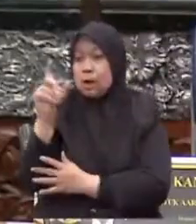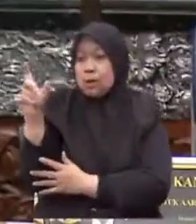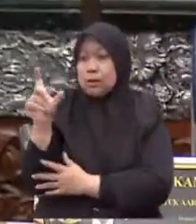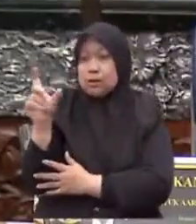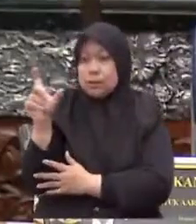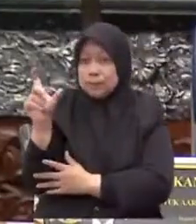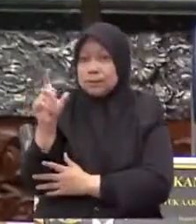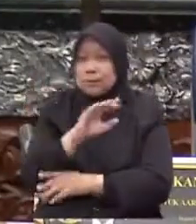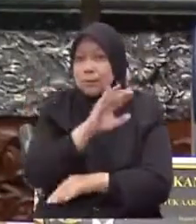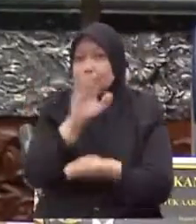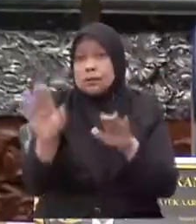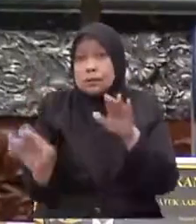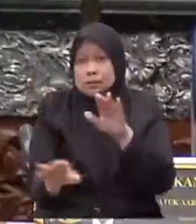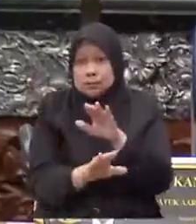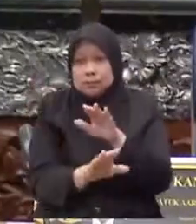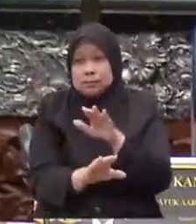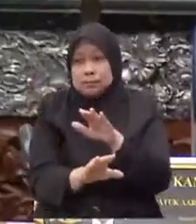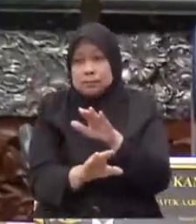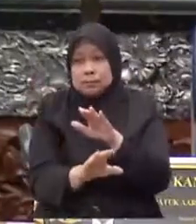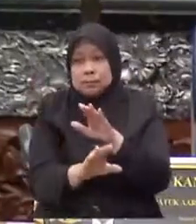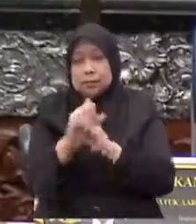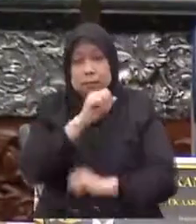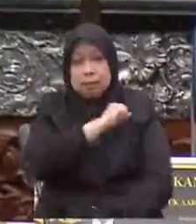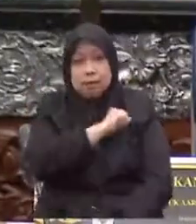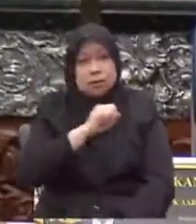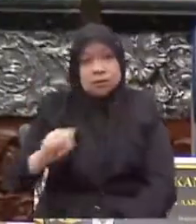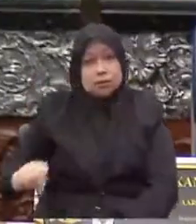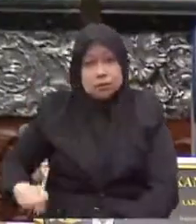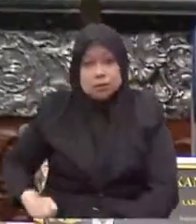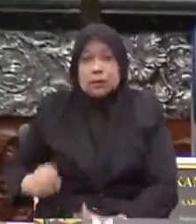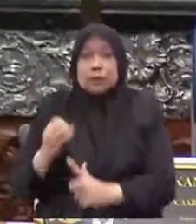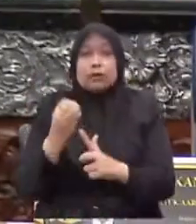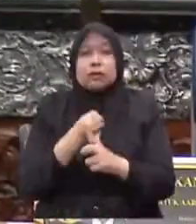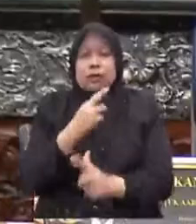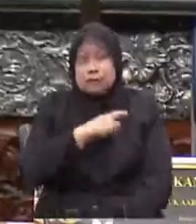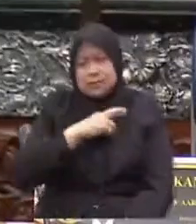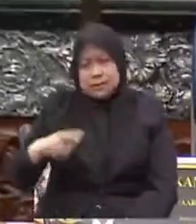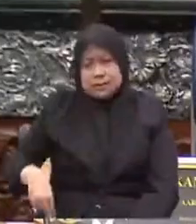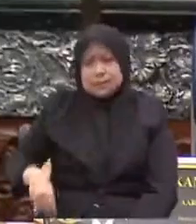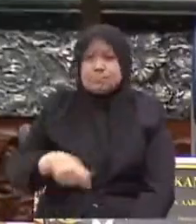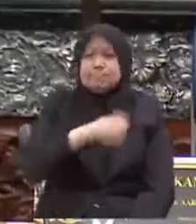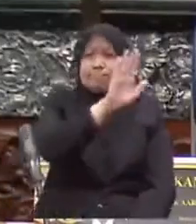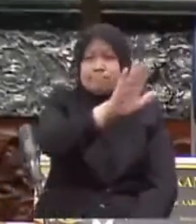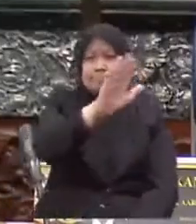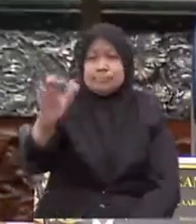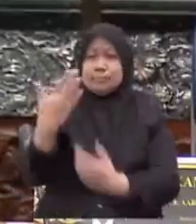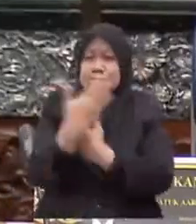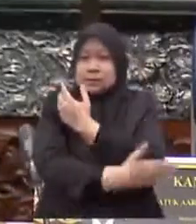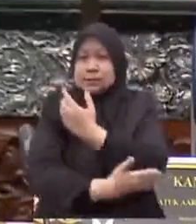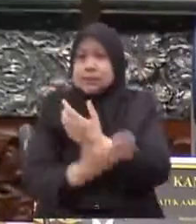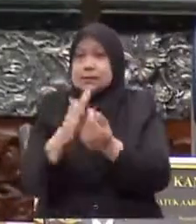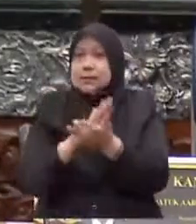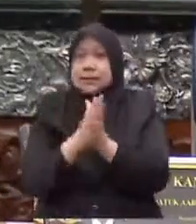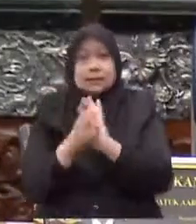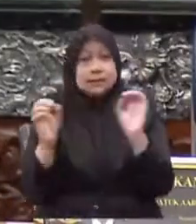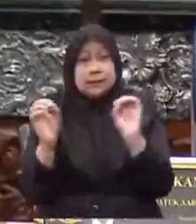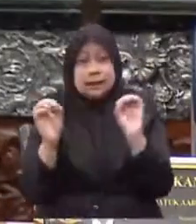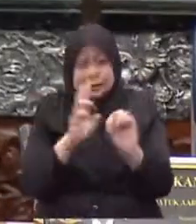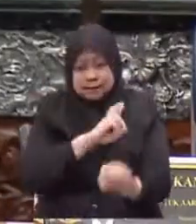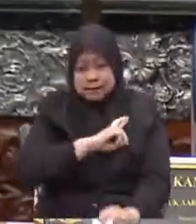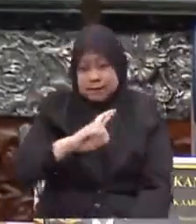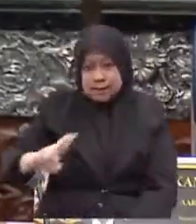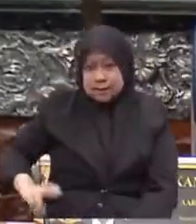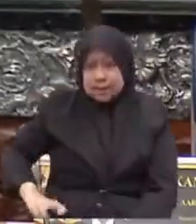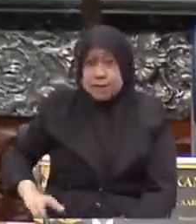terletak di bawah Sultan ataupun Raja setiap Negeri menikahi bagi negeri-negeri tidak berajah